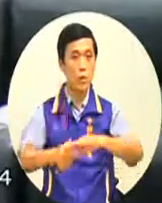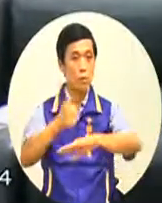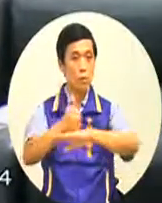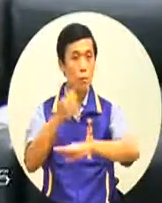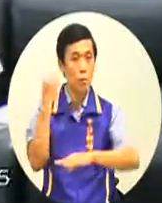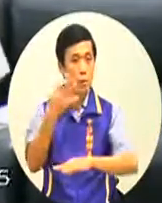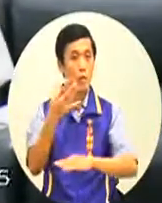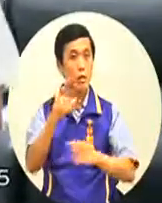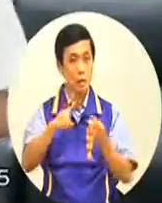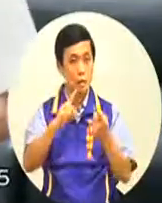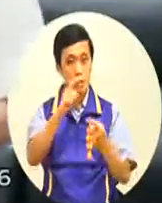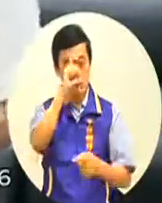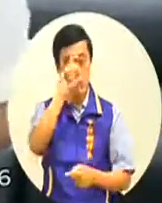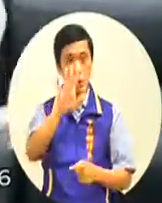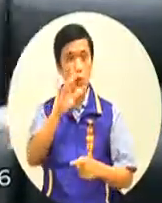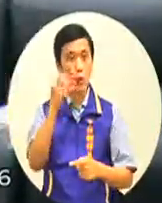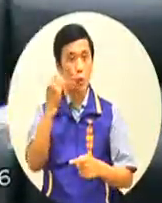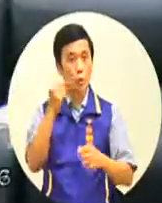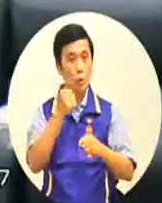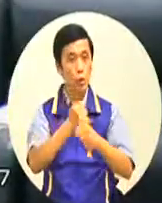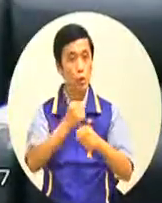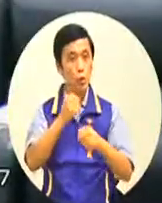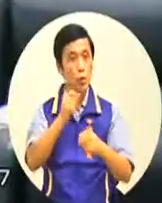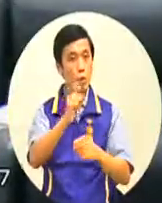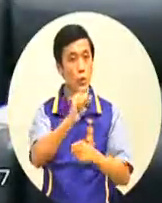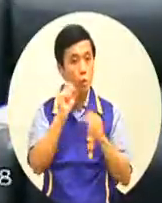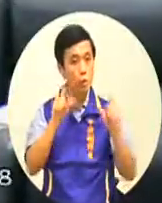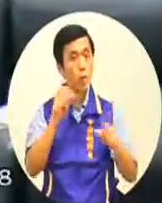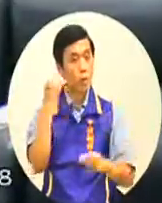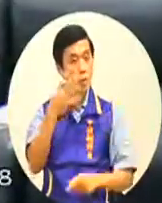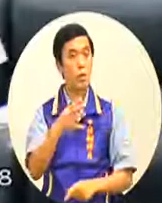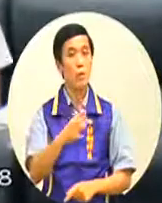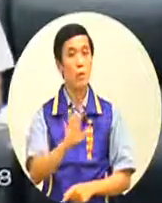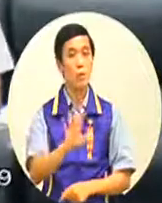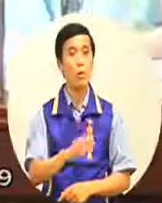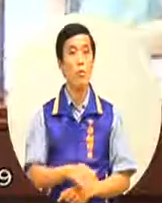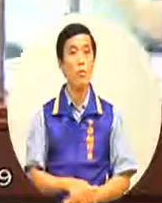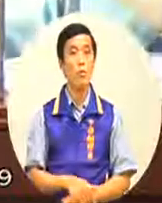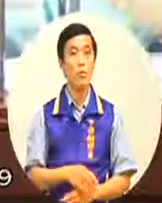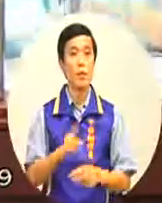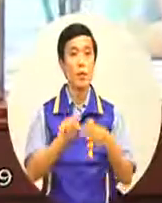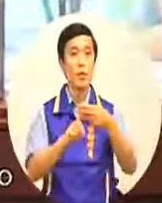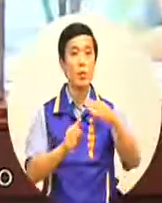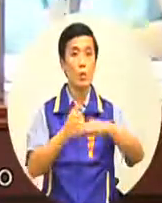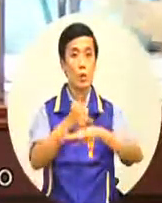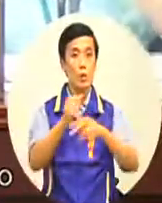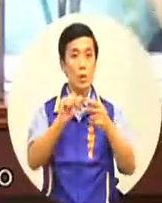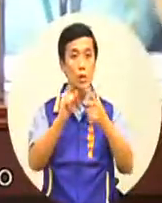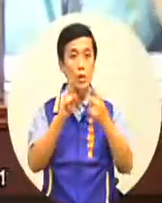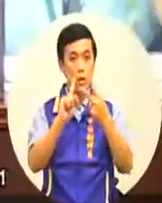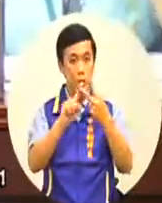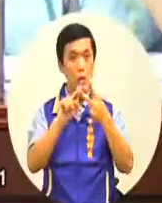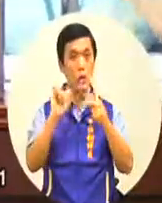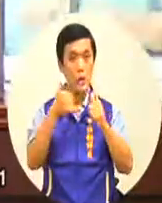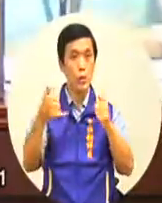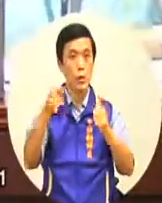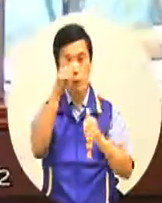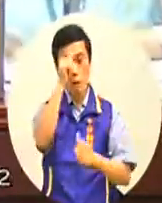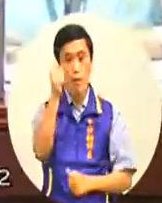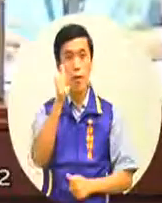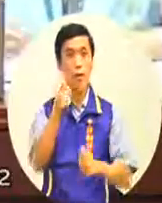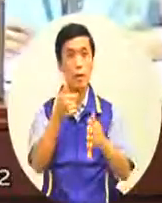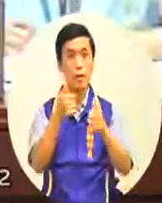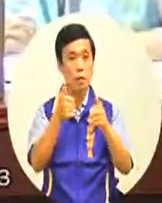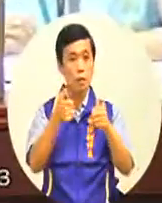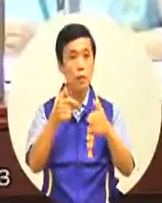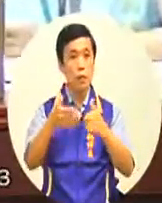明一下。好，谢谢。 来，请郑局长答复。 谢谢主席，谢谢黄议员。谢谢黄议员的鼓